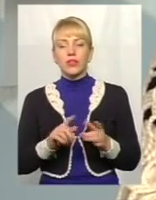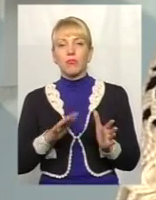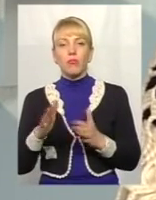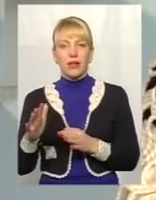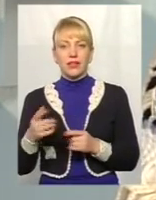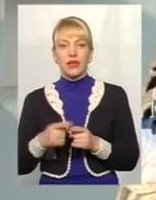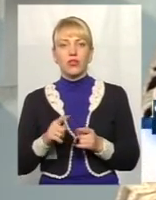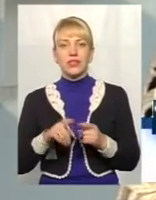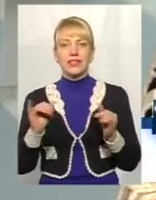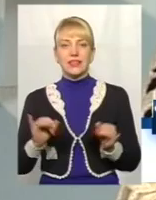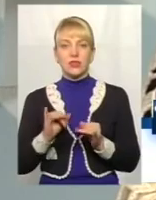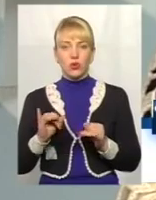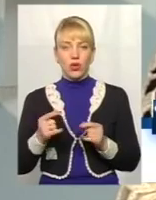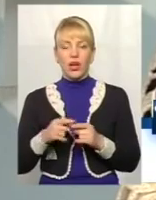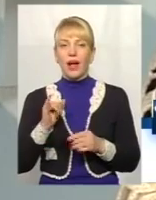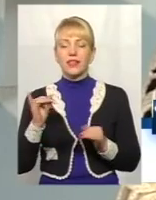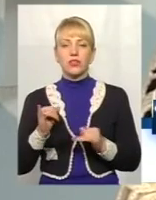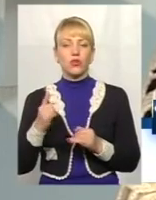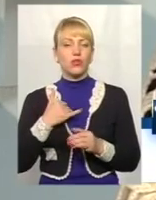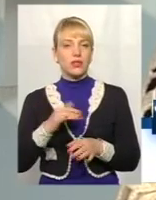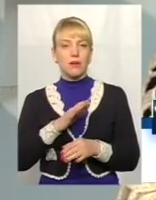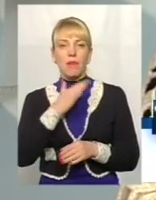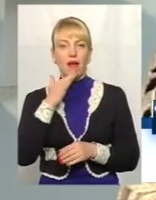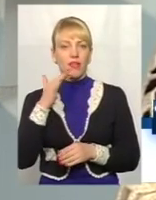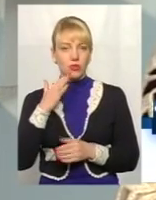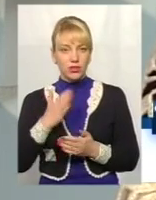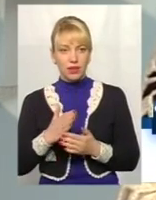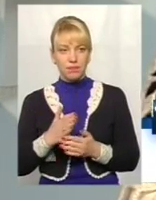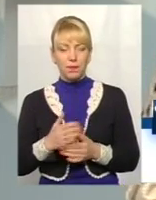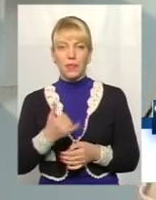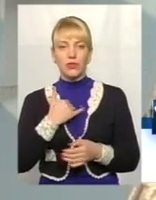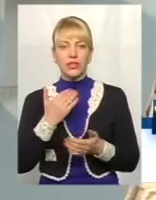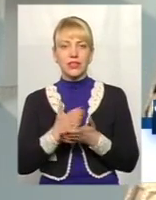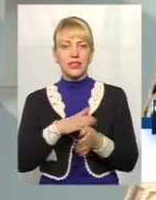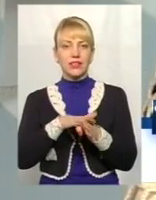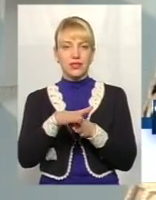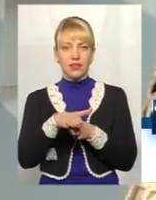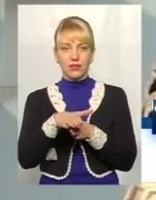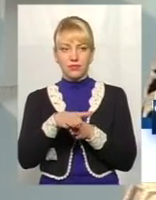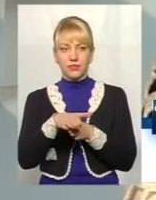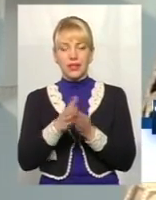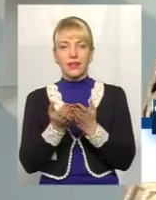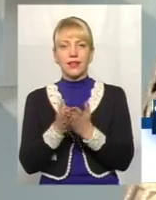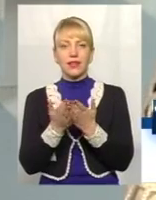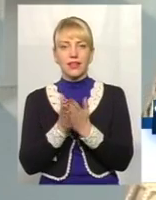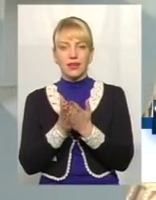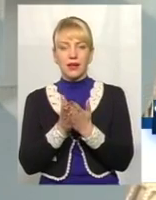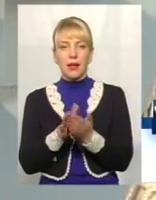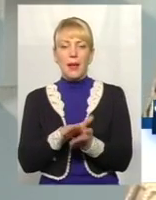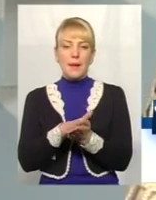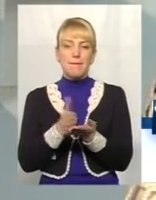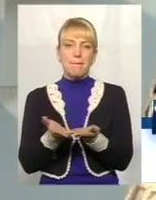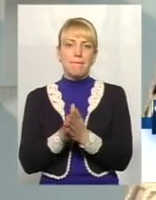ці історії, а історії в нас дуже багато. У нас є ціла книга, папка, як